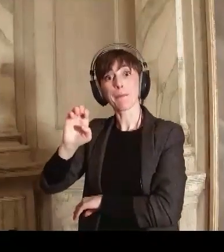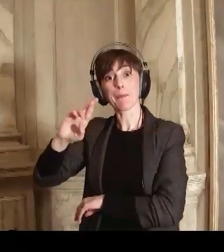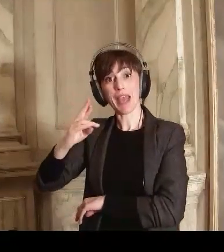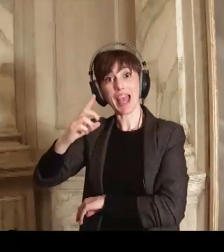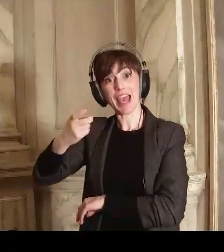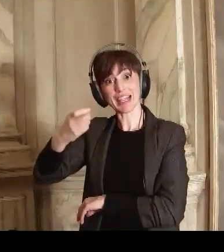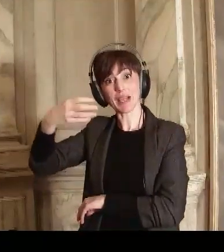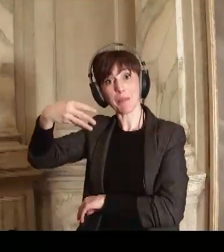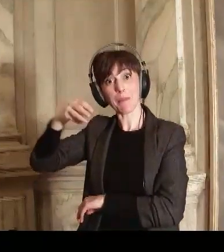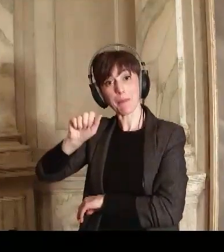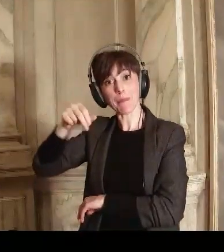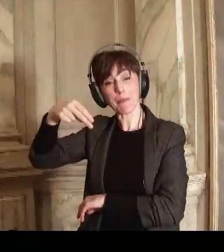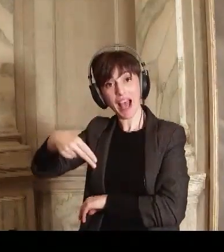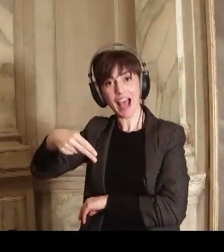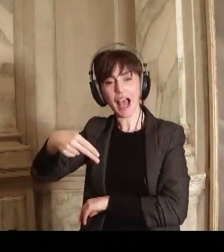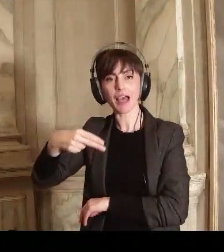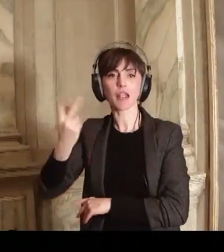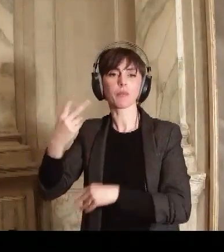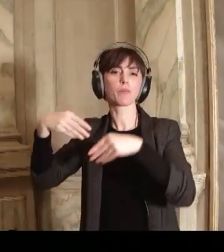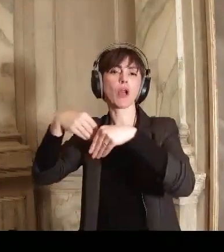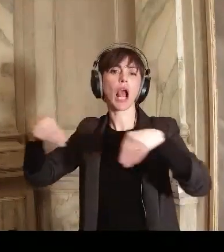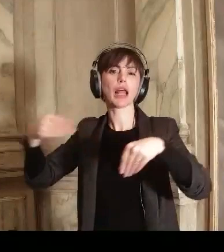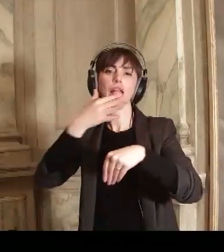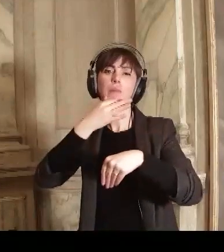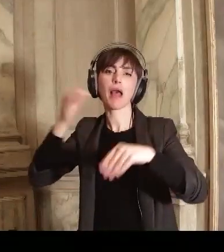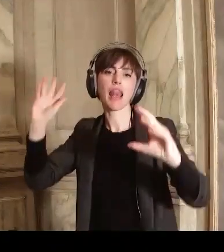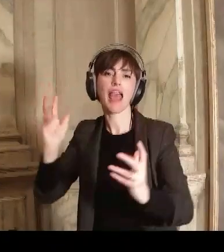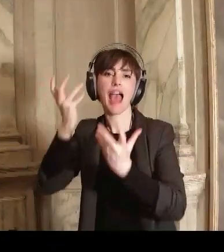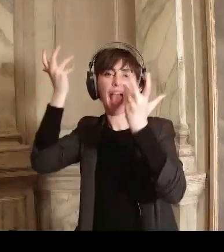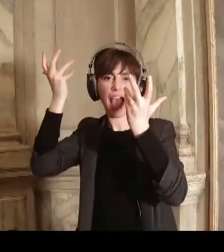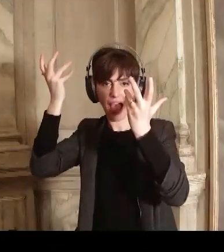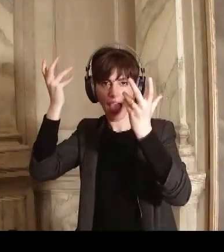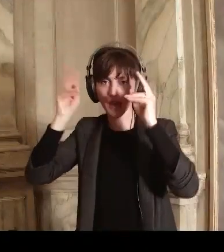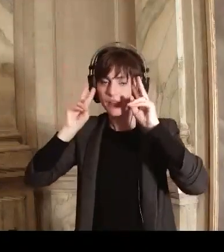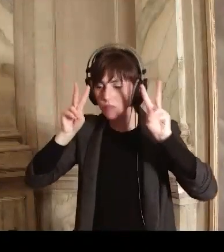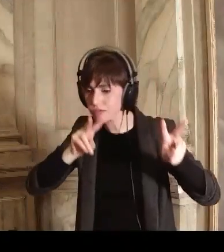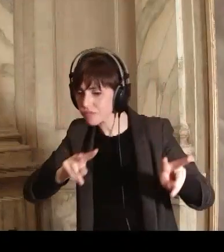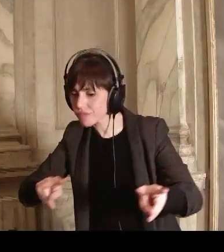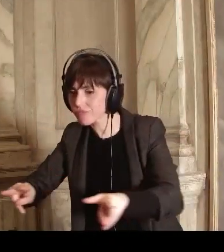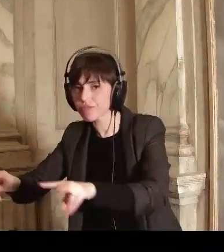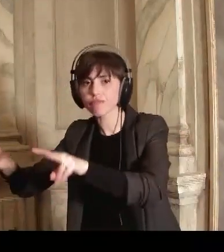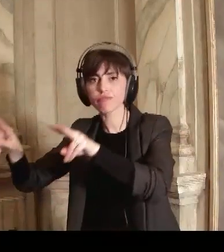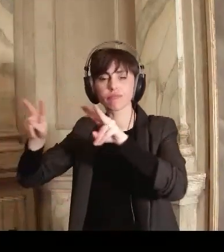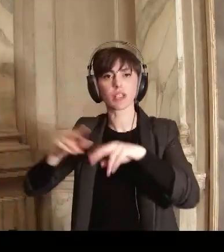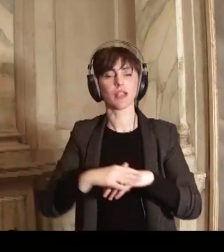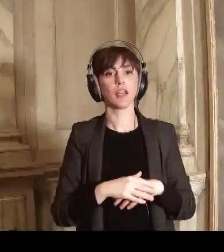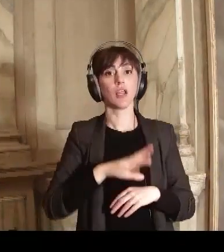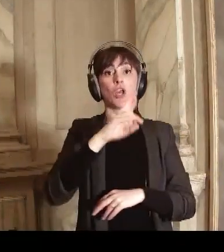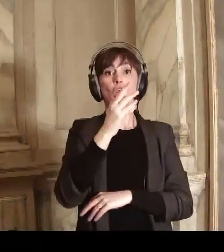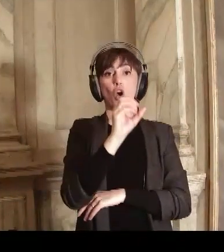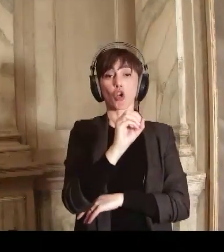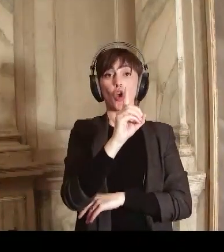di Belle Arti di Anversa per fotografare l'assurdo delle nostre esistenze. L'erbolario di Tiago